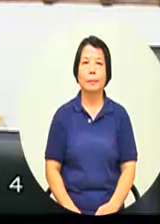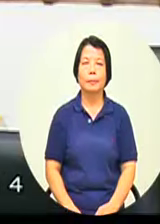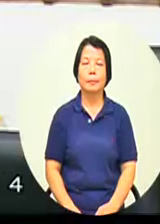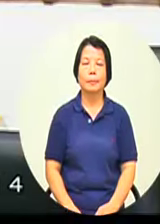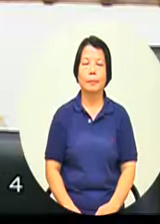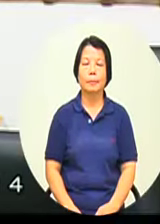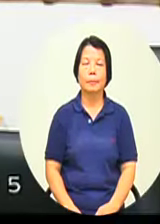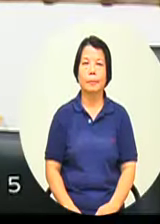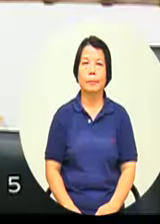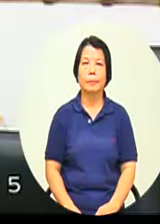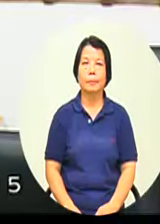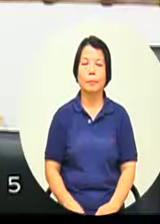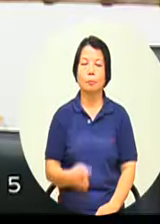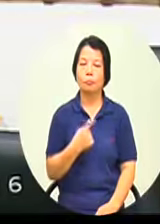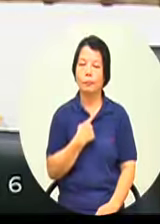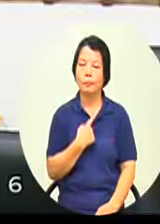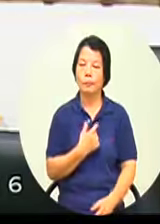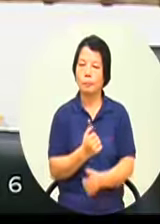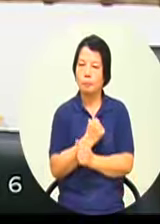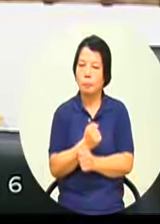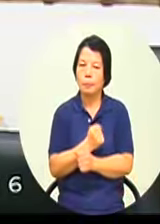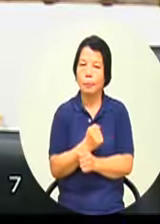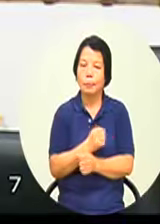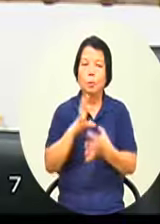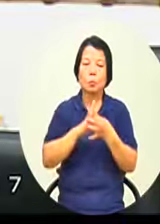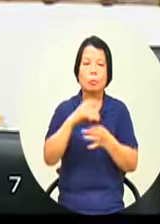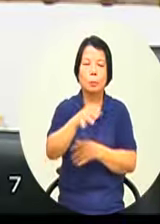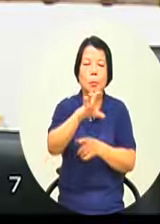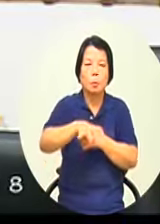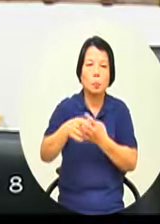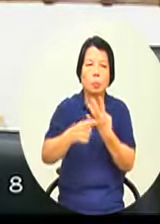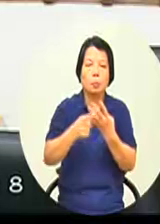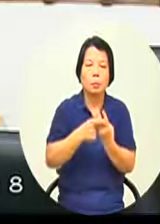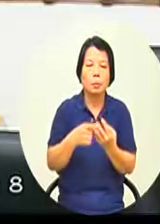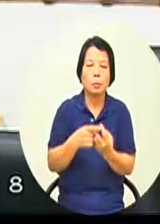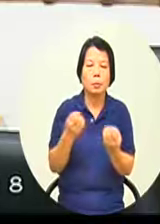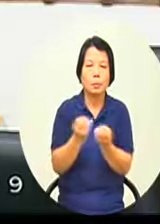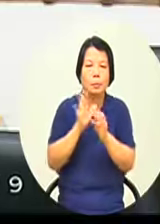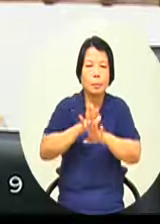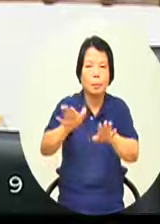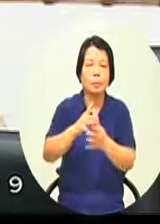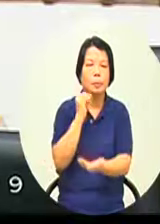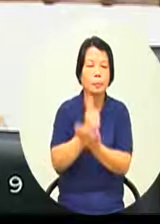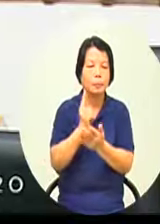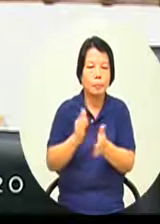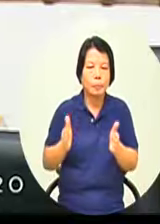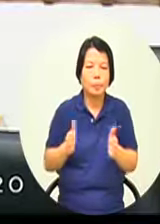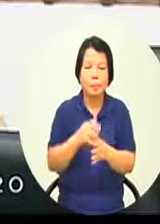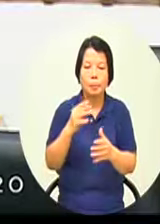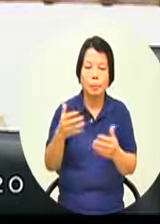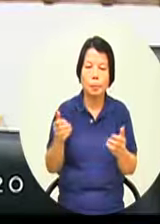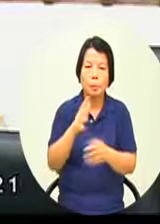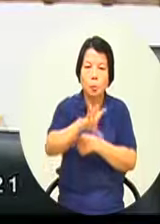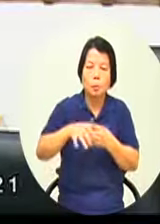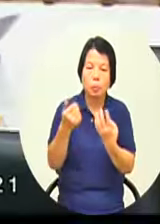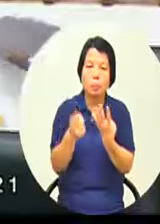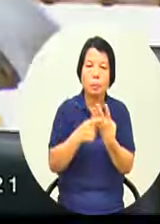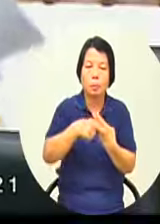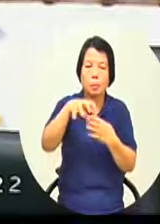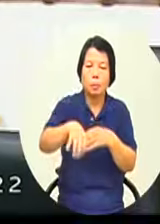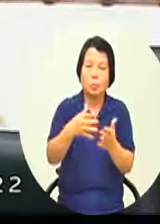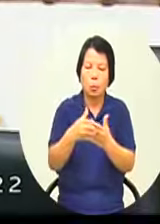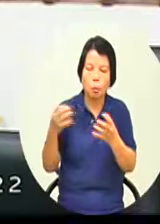非常注重这个农业的发展啊，那每一期都会跟农业局来讨论哦。那其实农业局